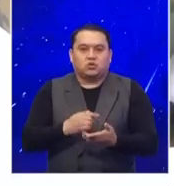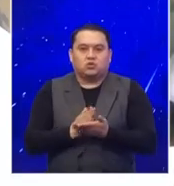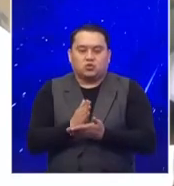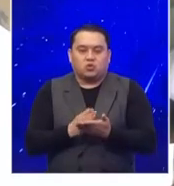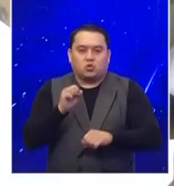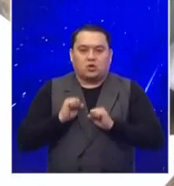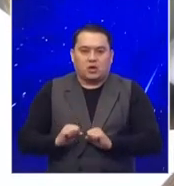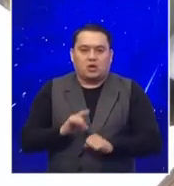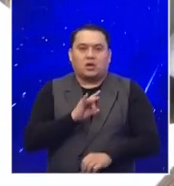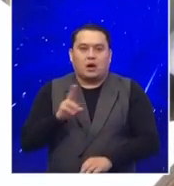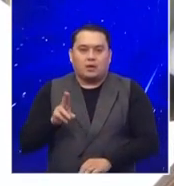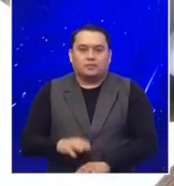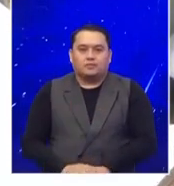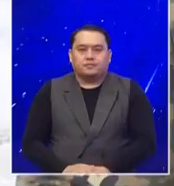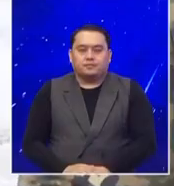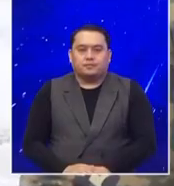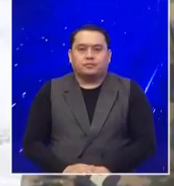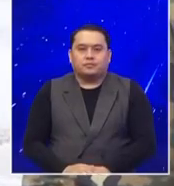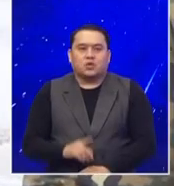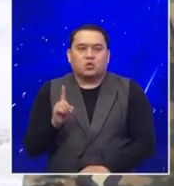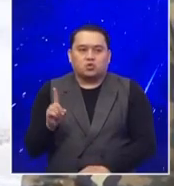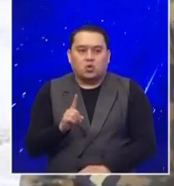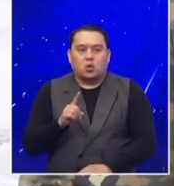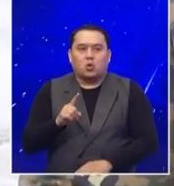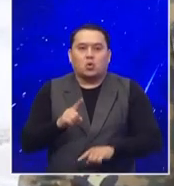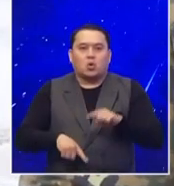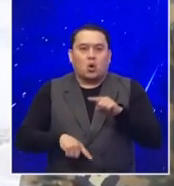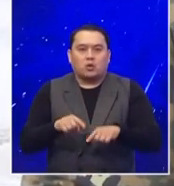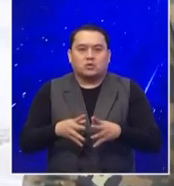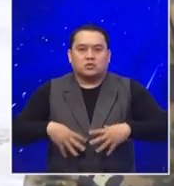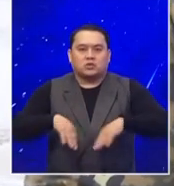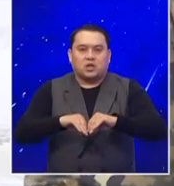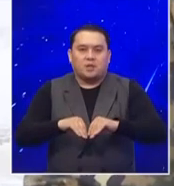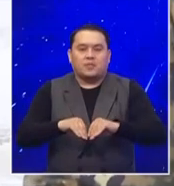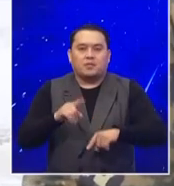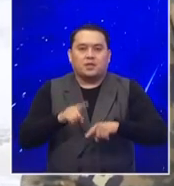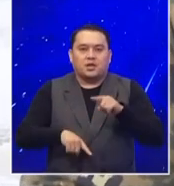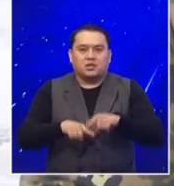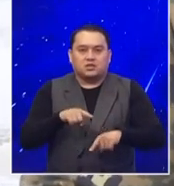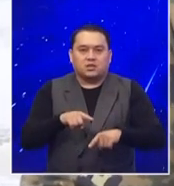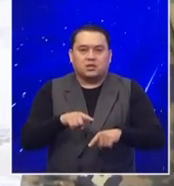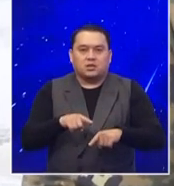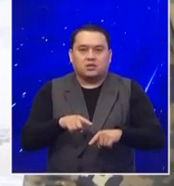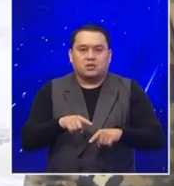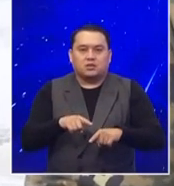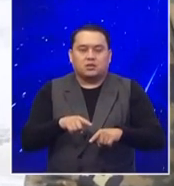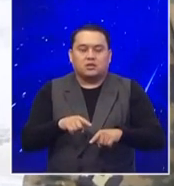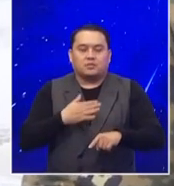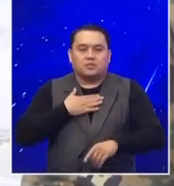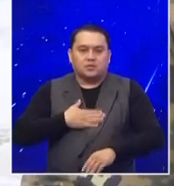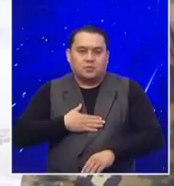нашей Родины, Республики Казахстан. Так что родители, семьи, близкие, можете спать спокойно.